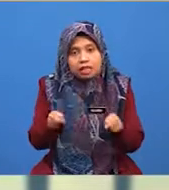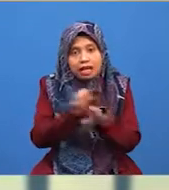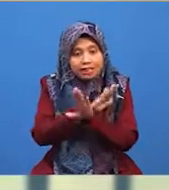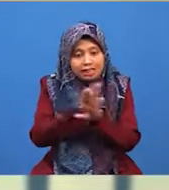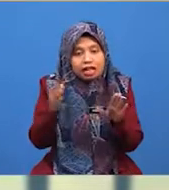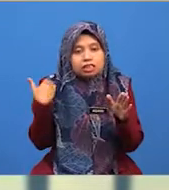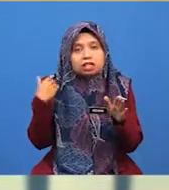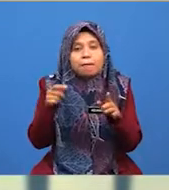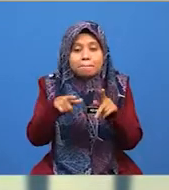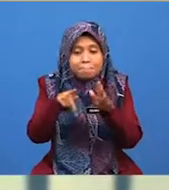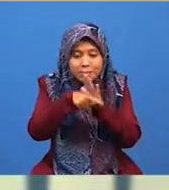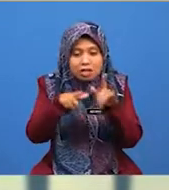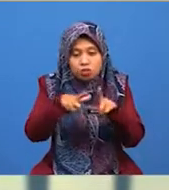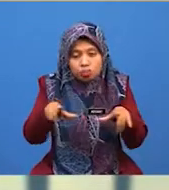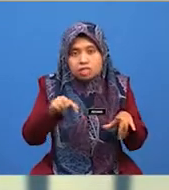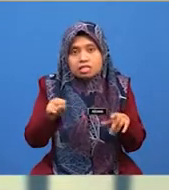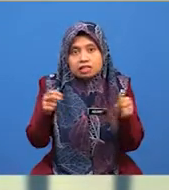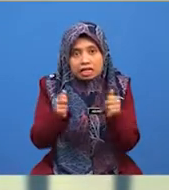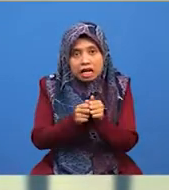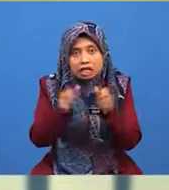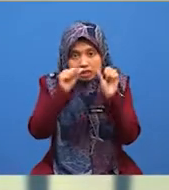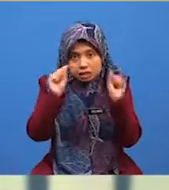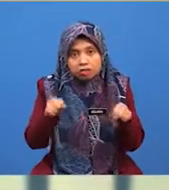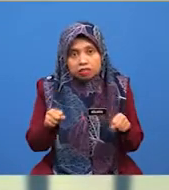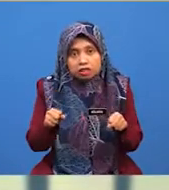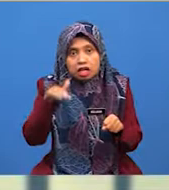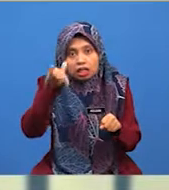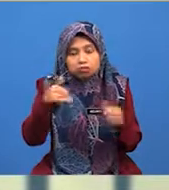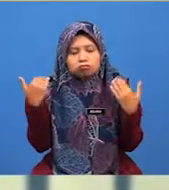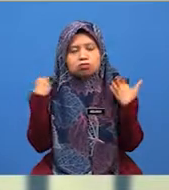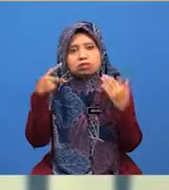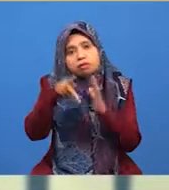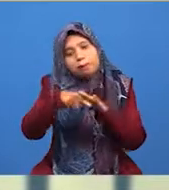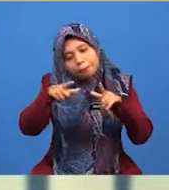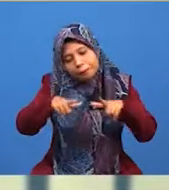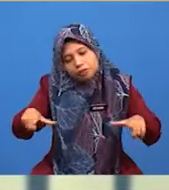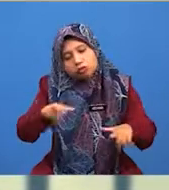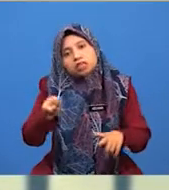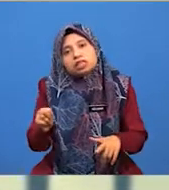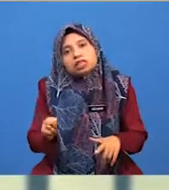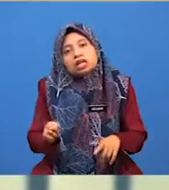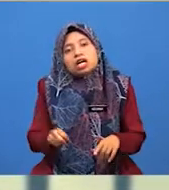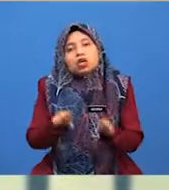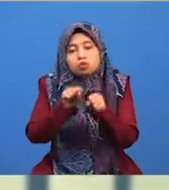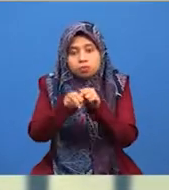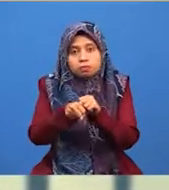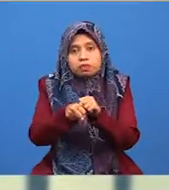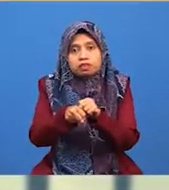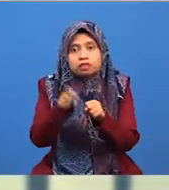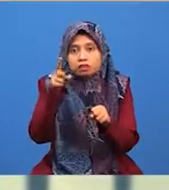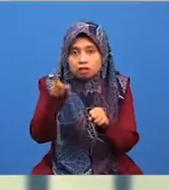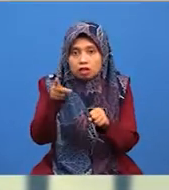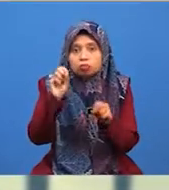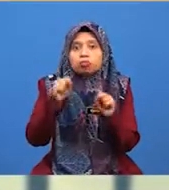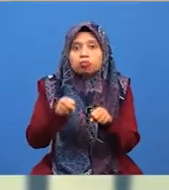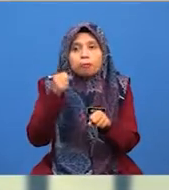ada perluasan dengan subjek yang ada perluasan supaya kamu